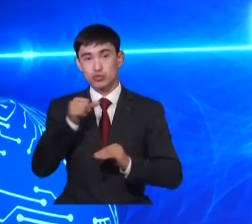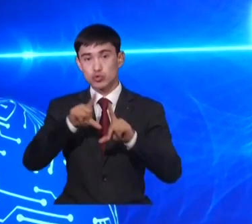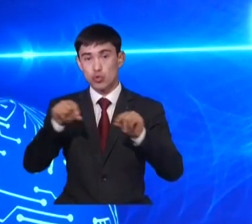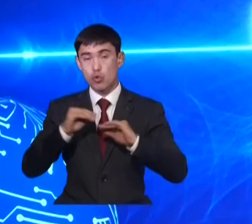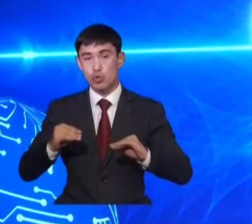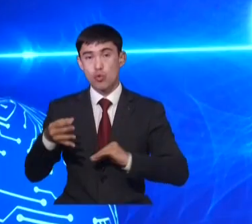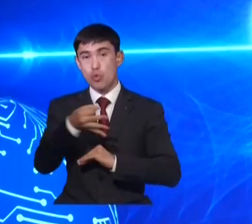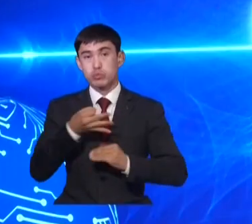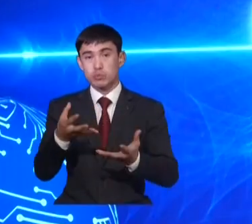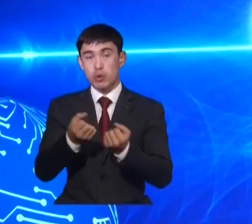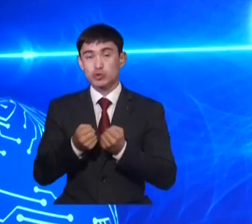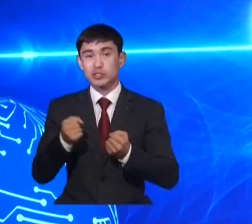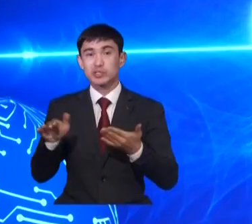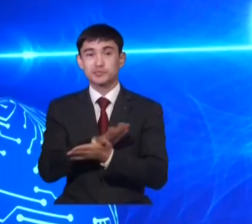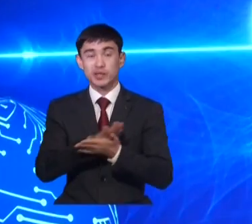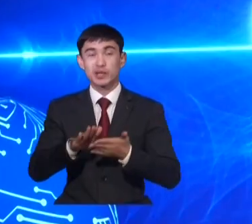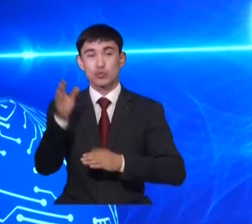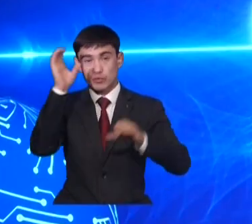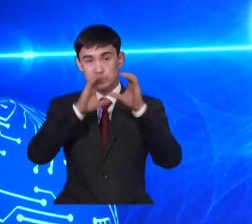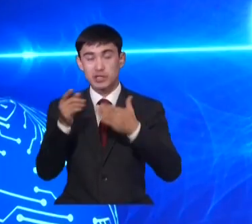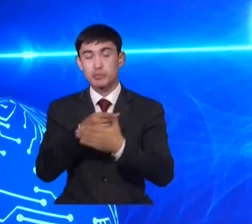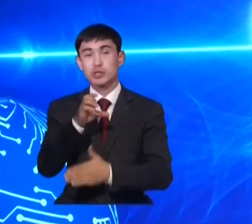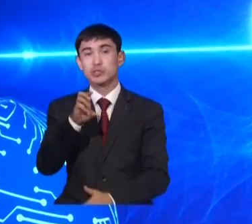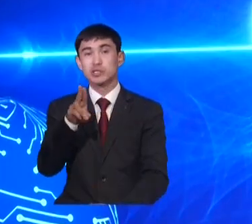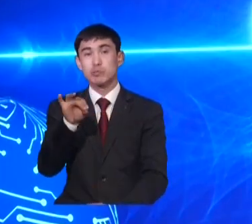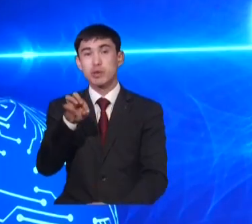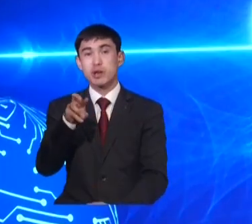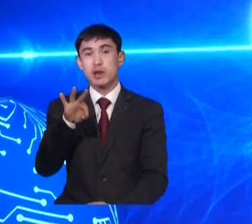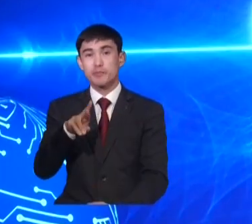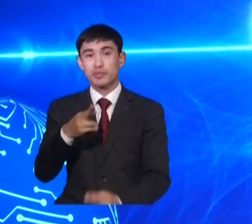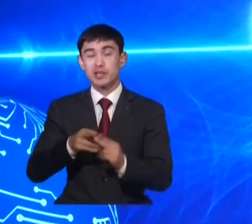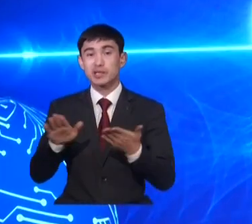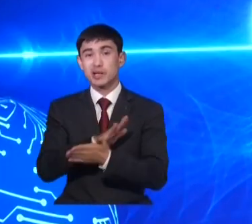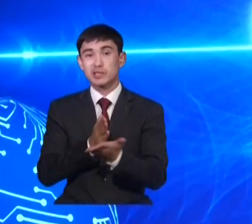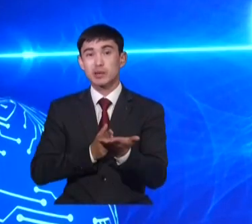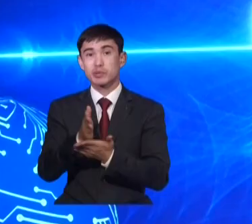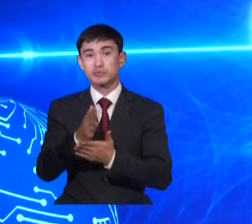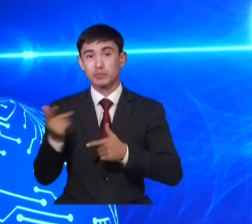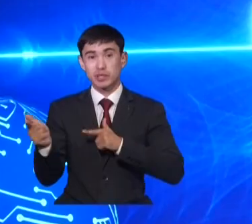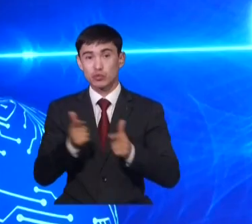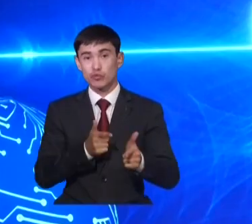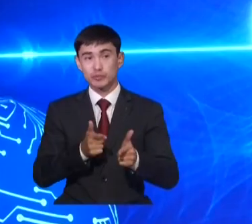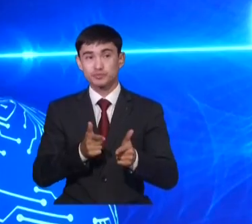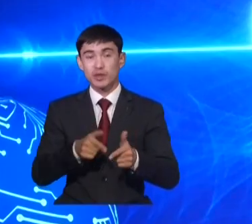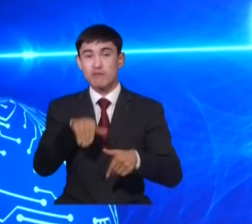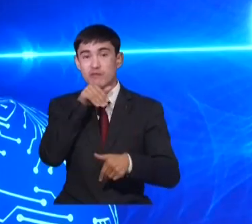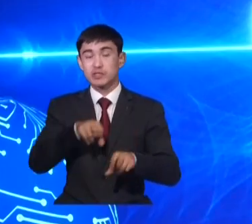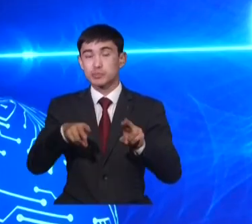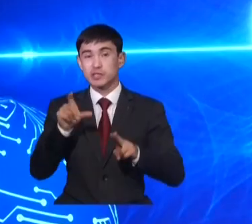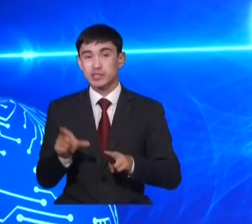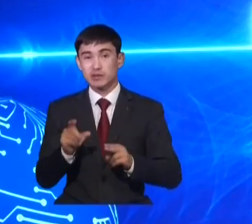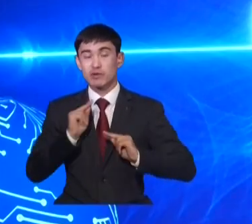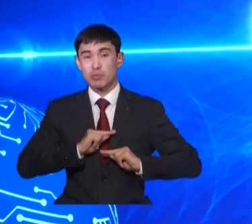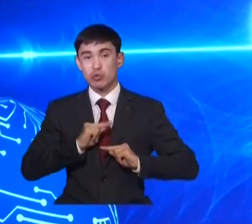области получили ректорский грант университета имени Сулеймана Демиреля. Эти гранты направлены на подготовку квалифицированных